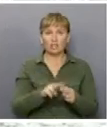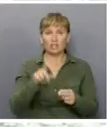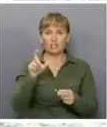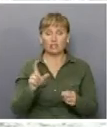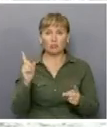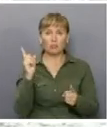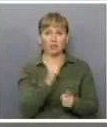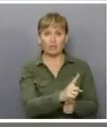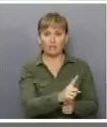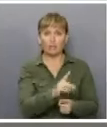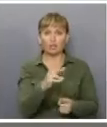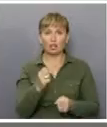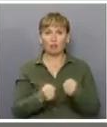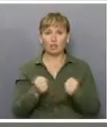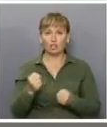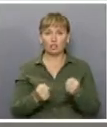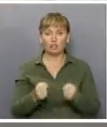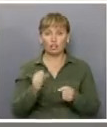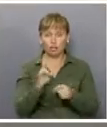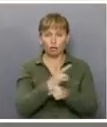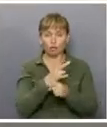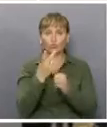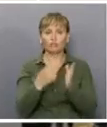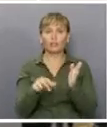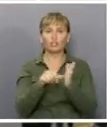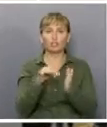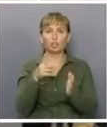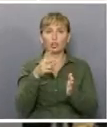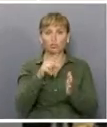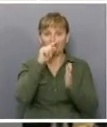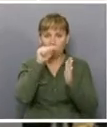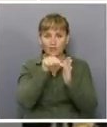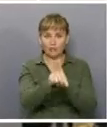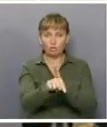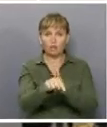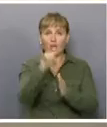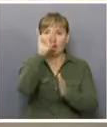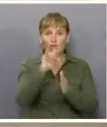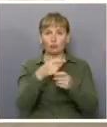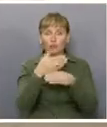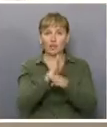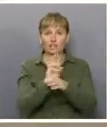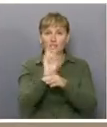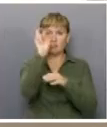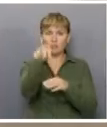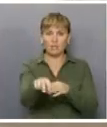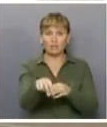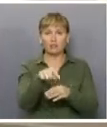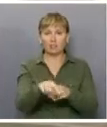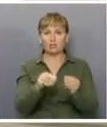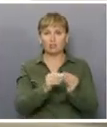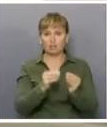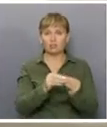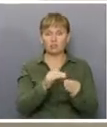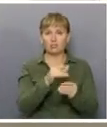к зданию интерната на машине в ночь на 26 июля и проник внутрь, разбив окно. Нанеся удары ножом десяткам людей,